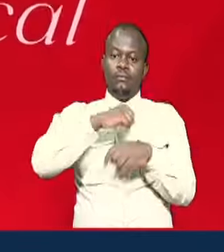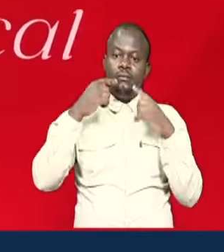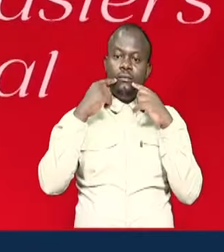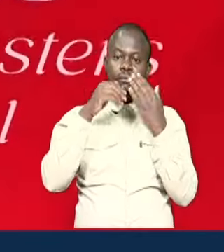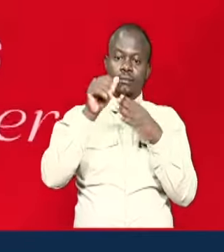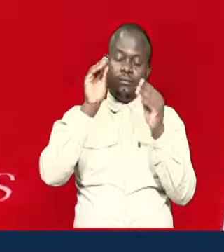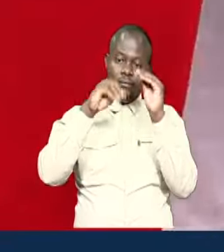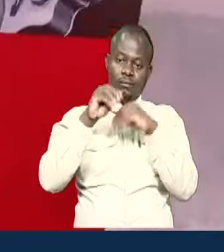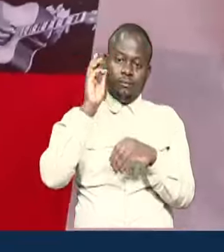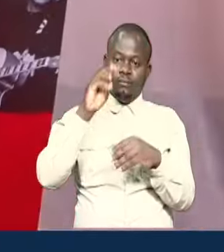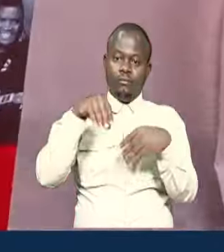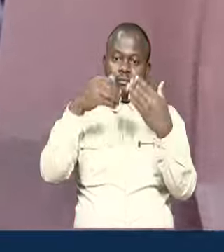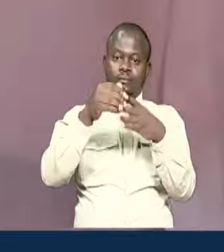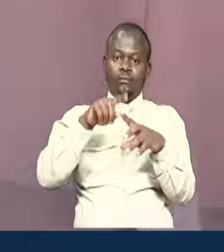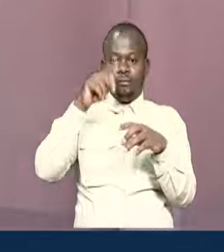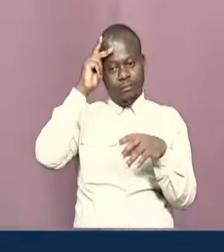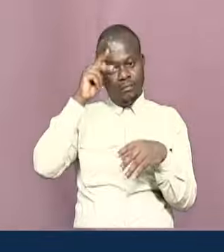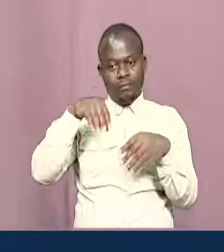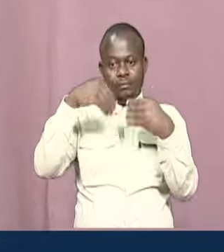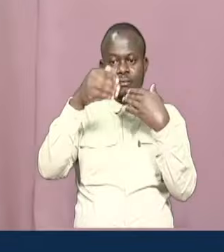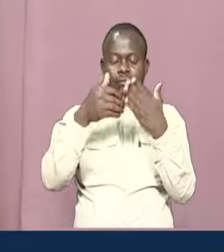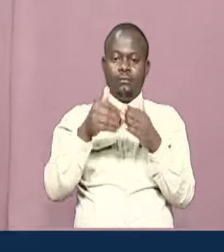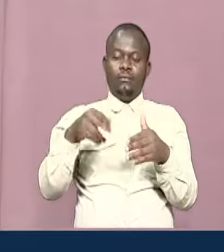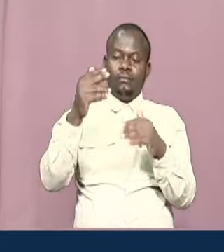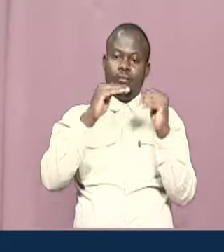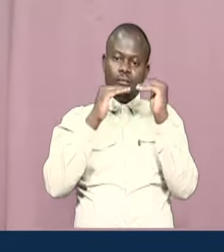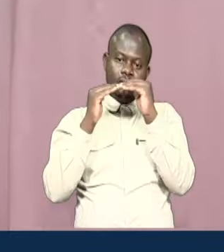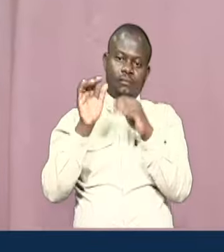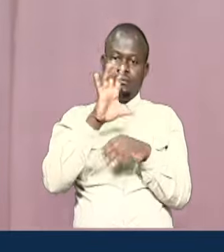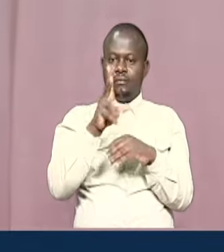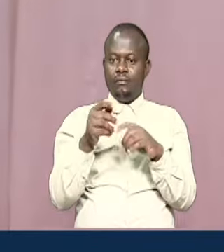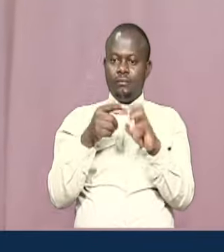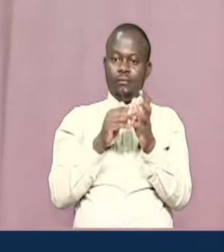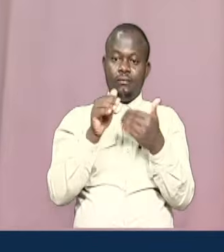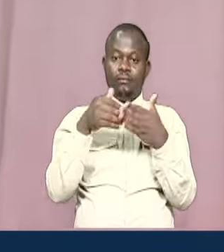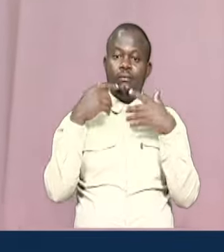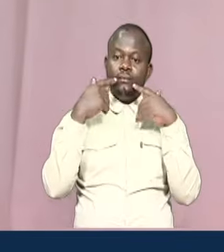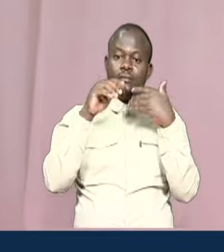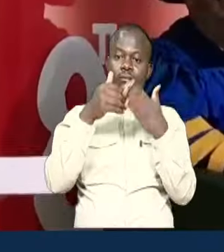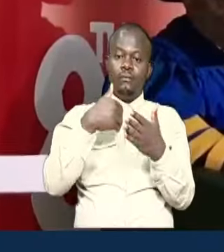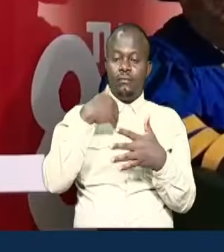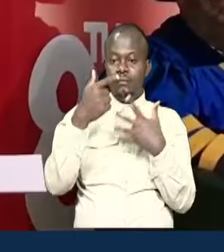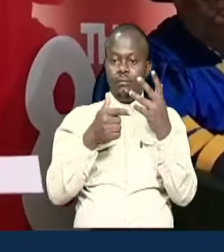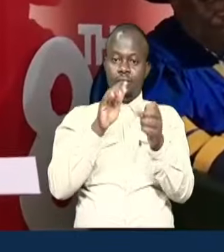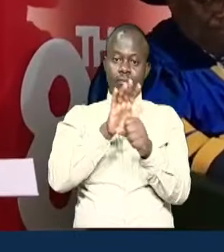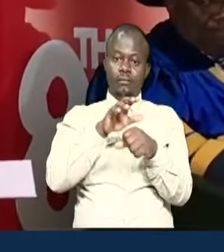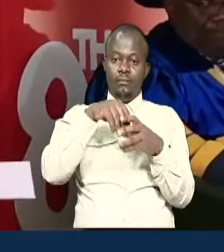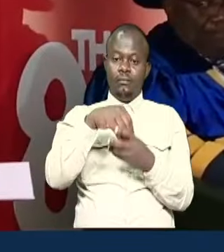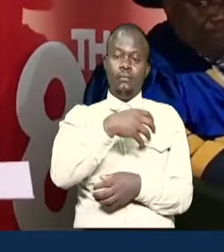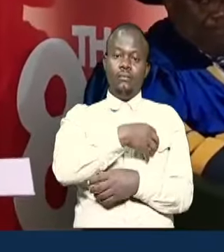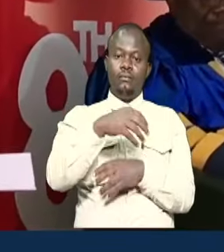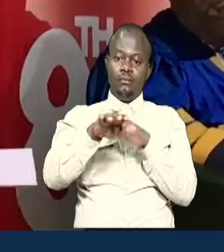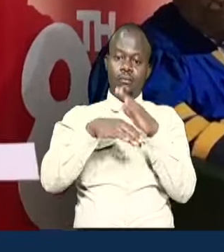umusanzu bazatanga bashingiye ku bumenyi bahawe uri ku rwego rw'umugabane wa Afrika bakaba bavuga ko uyu mugabane ufite byinshi birimo umutungo kamere